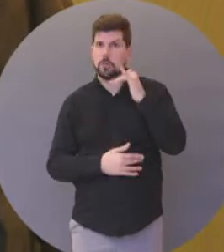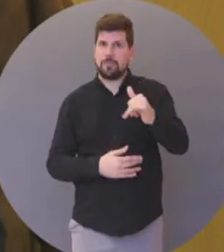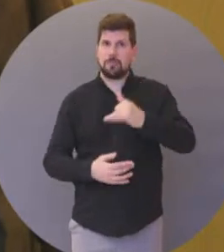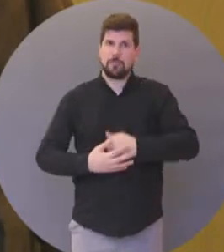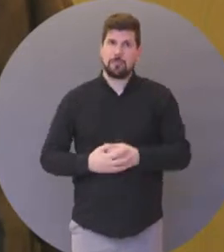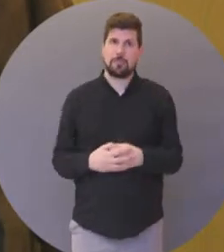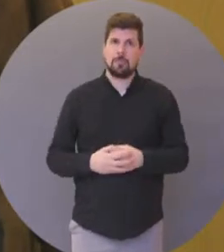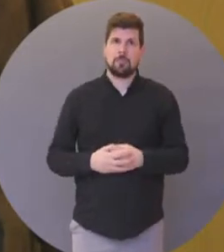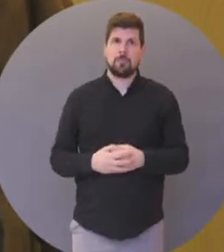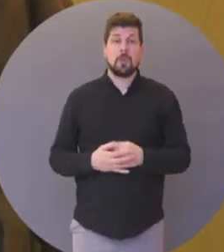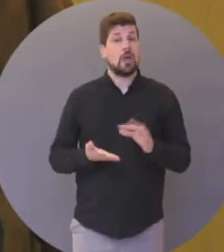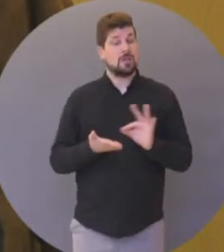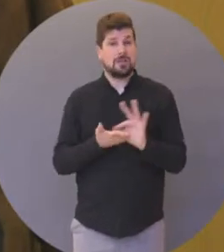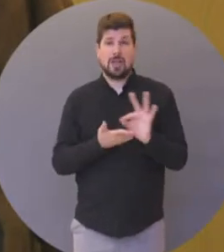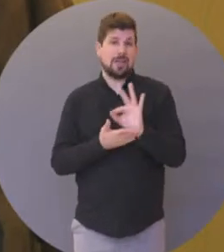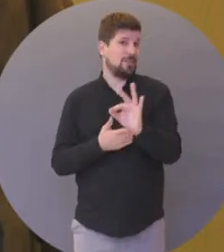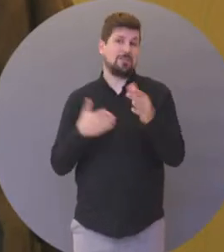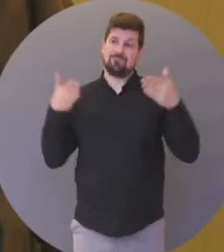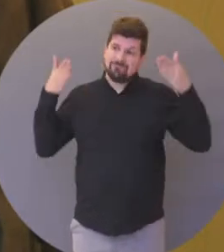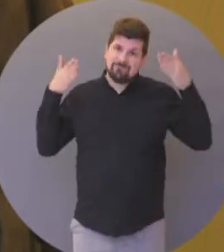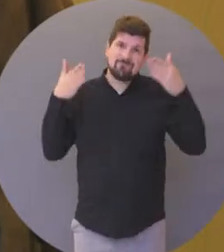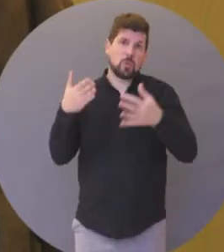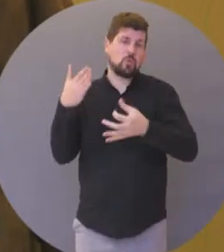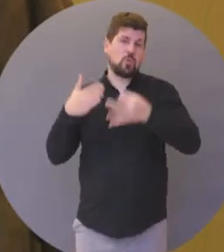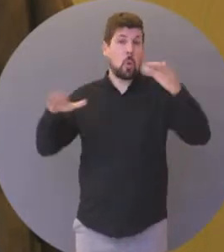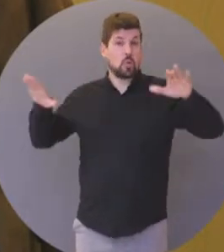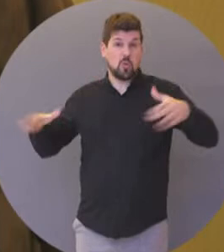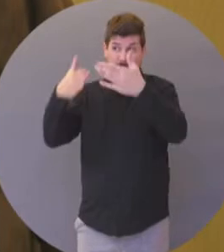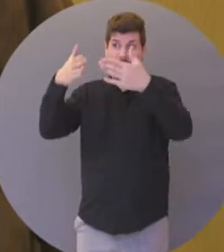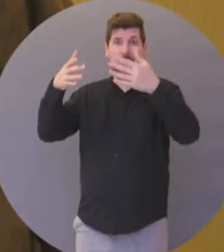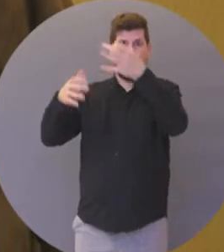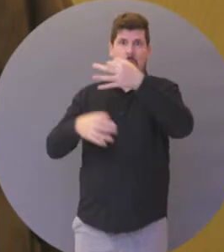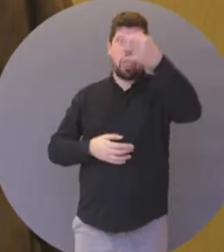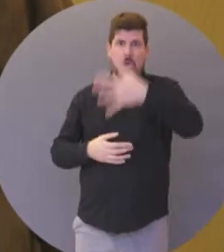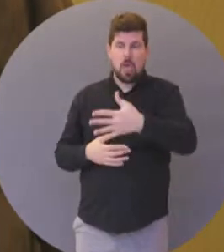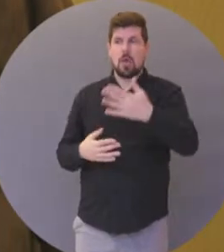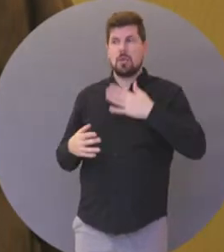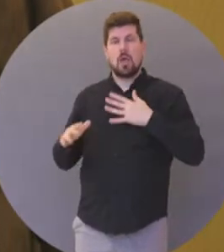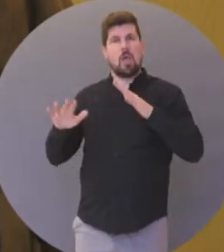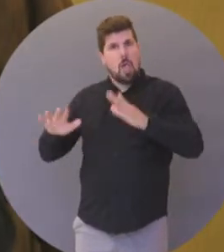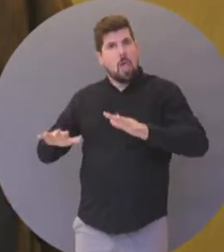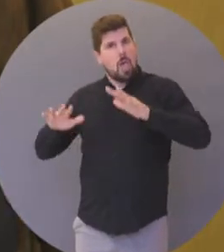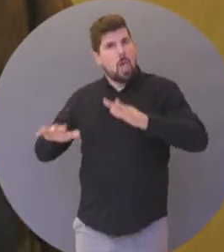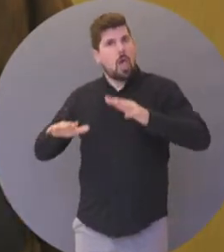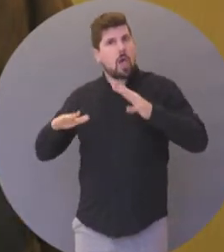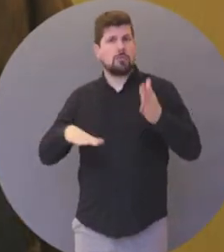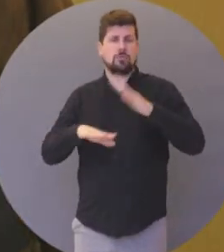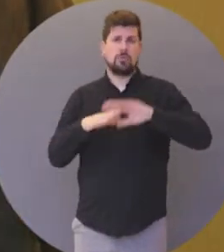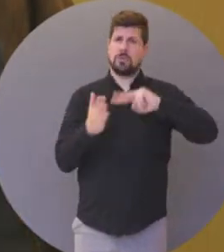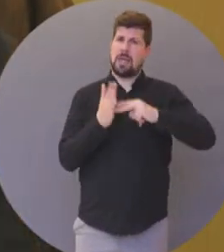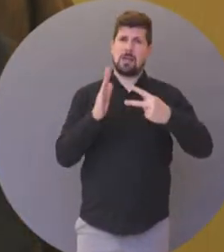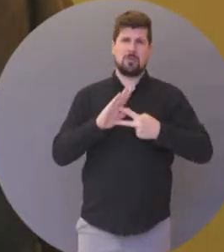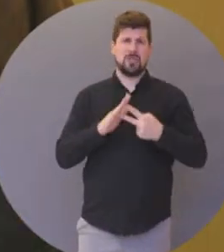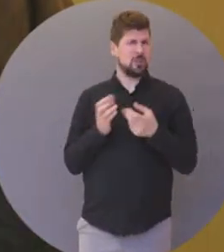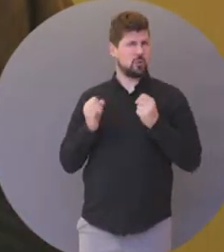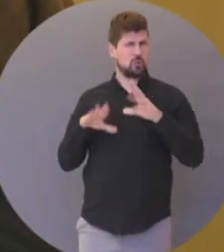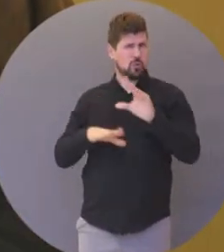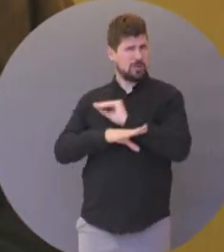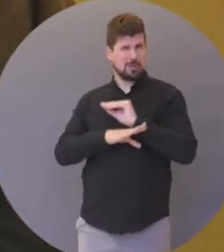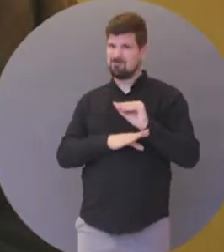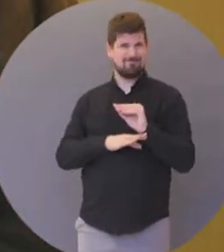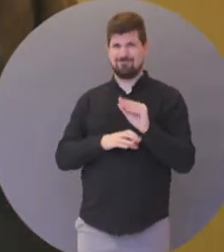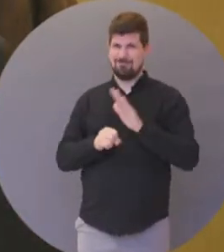a continué à miser trop fortement sur une industrie nucléaire à bout de souffle et on révèle technologies peu fiable pour le moment le manque